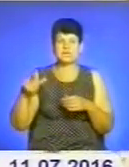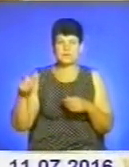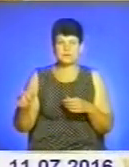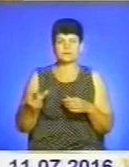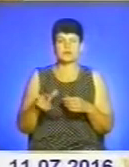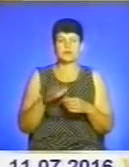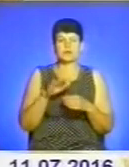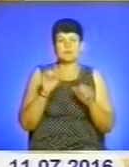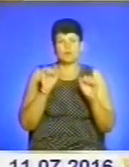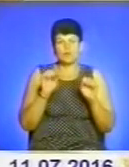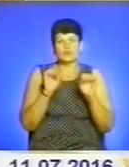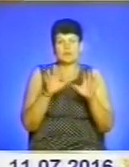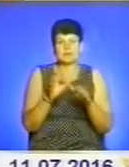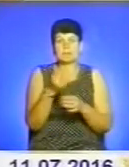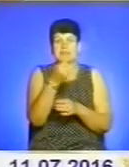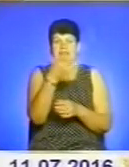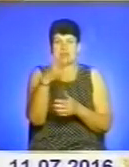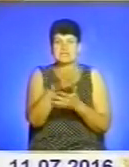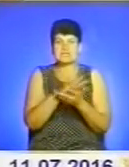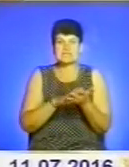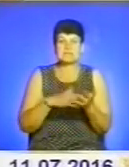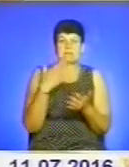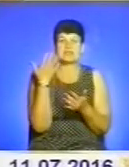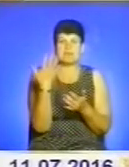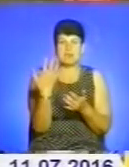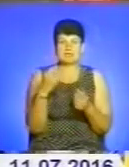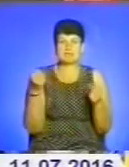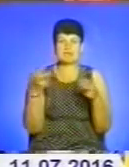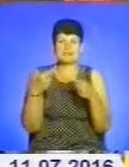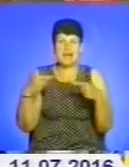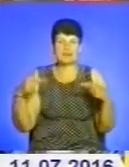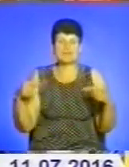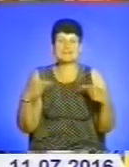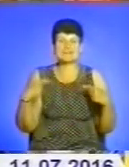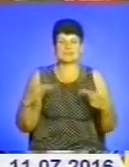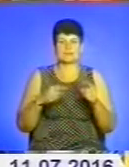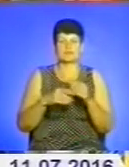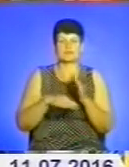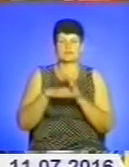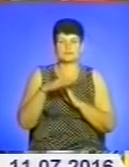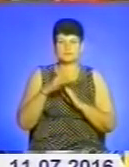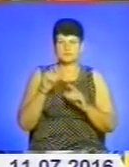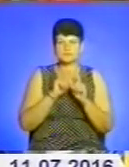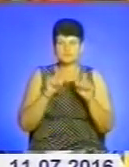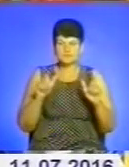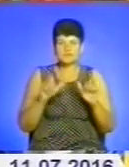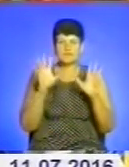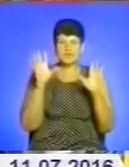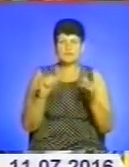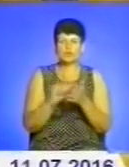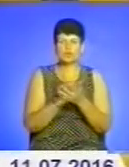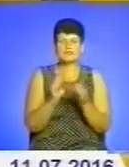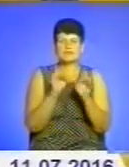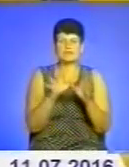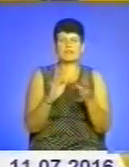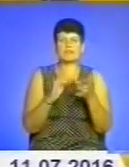подавати 15 заяв за 5 спеціальностями до різних вишів. Особливість цієї кампанії, що всі документи подаватимуть в електронному